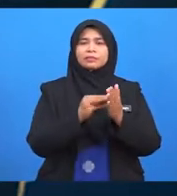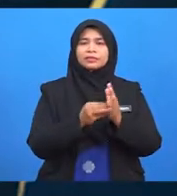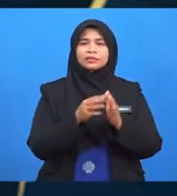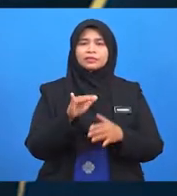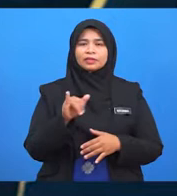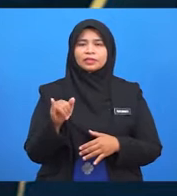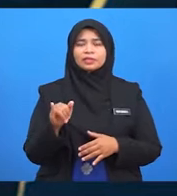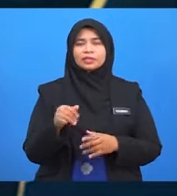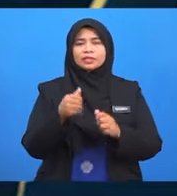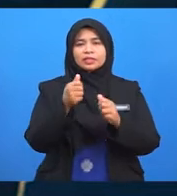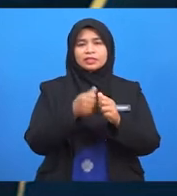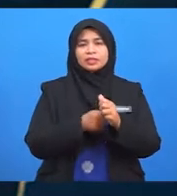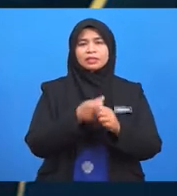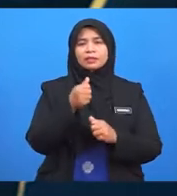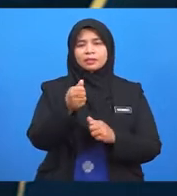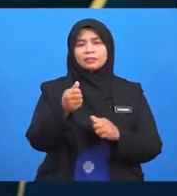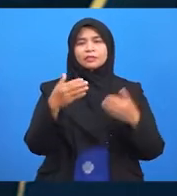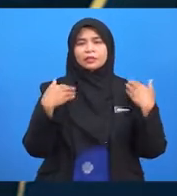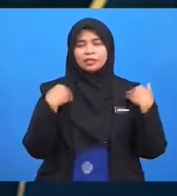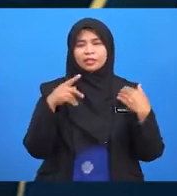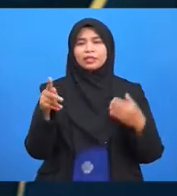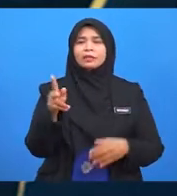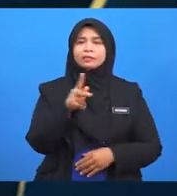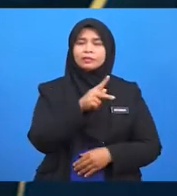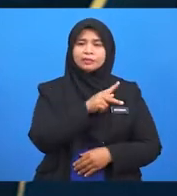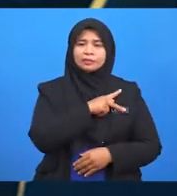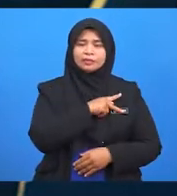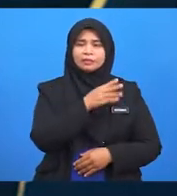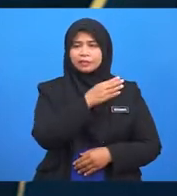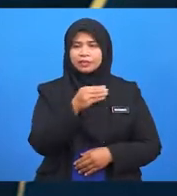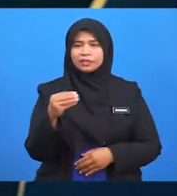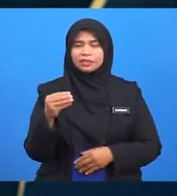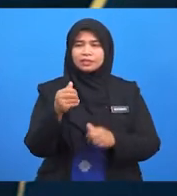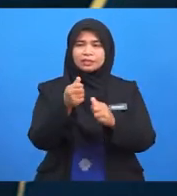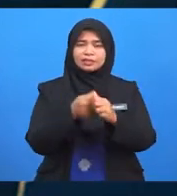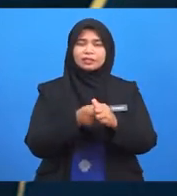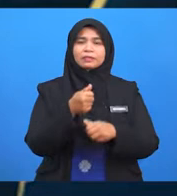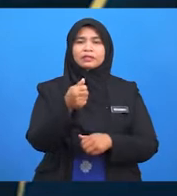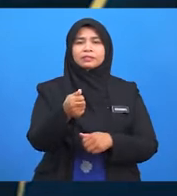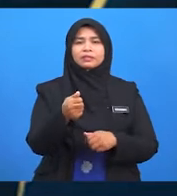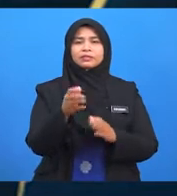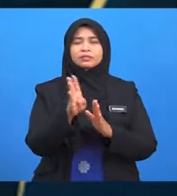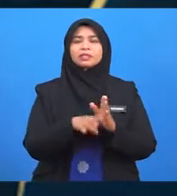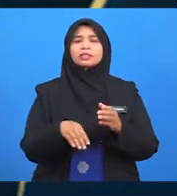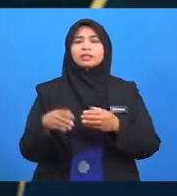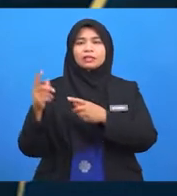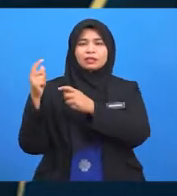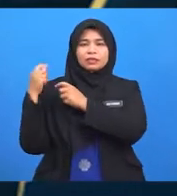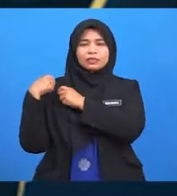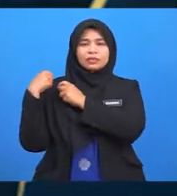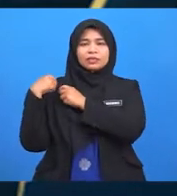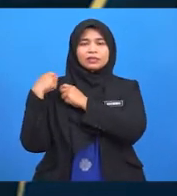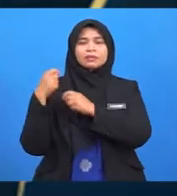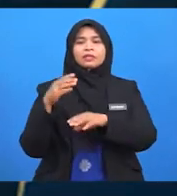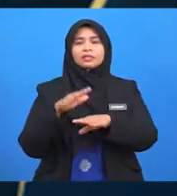Maksudnya, setiap kamu adalah pemimpin dan setiap kamu bertanggungjawab